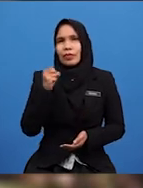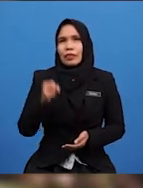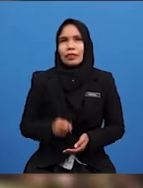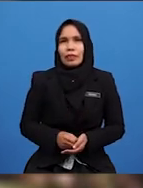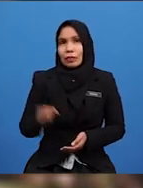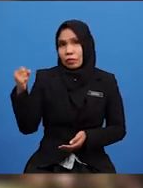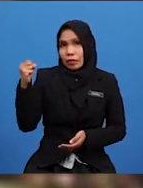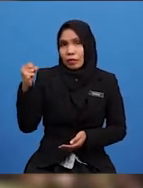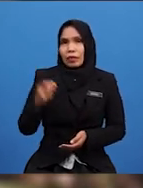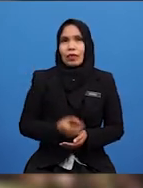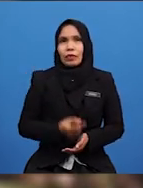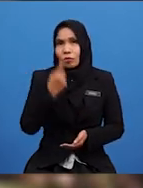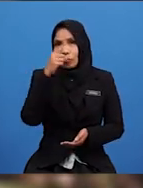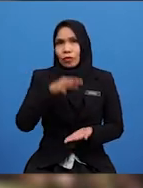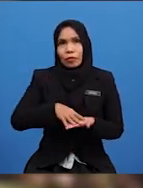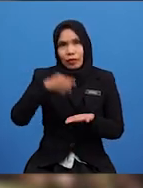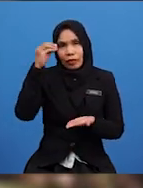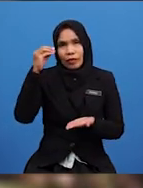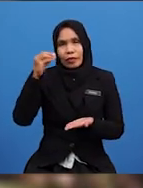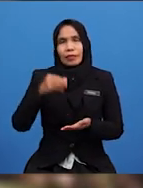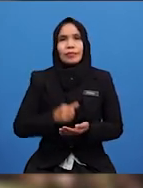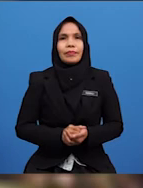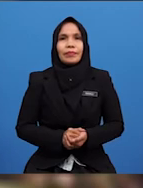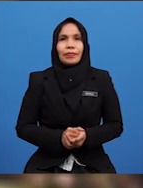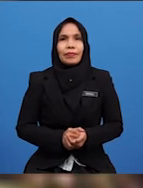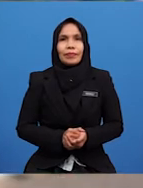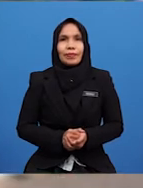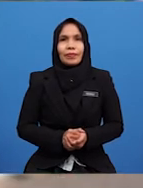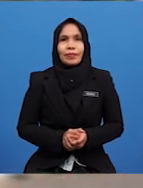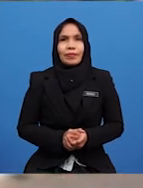dalam meneroka ilmu dan menjadi warga negara yang hebat.